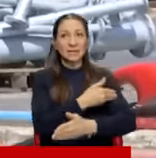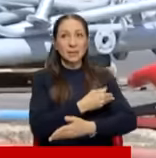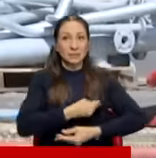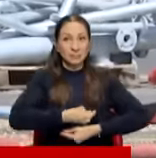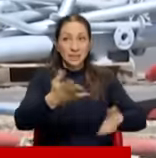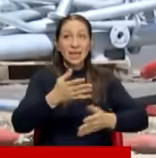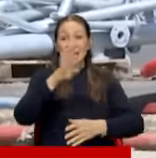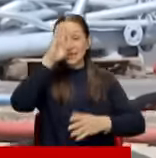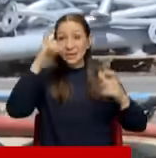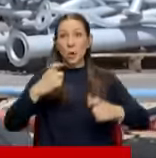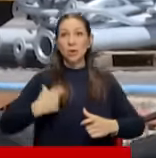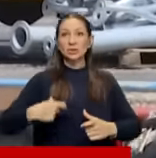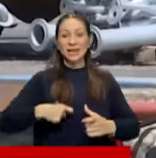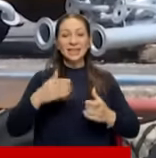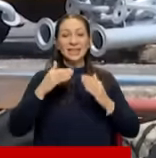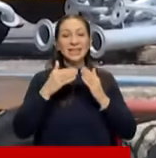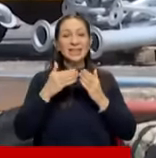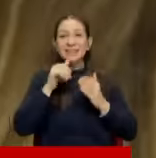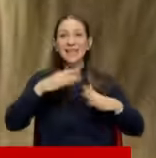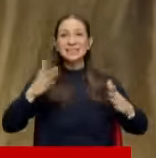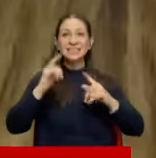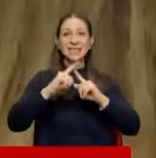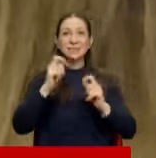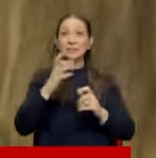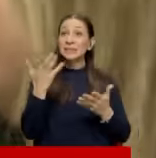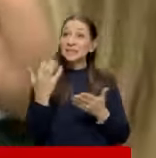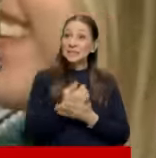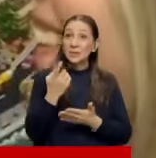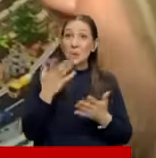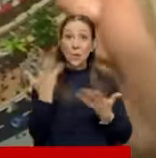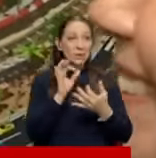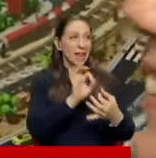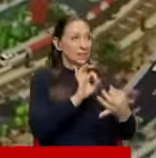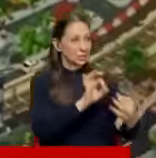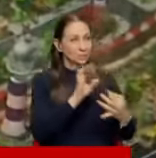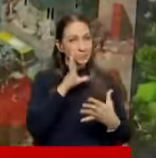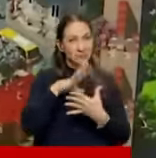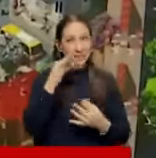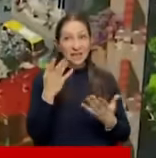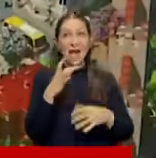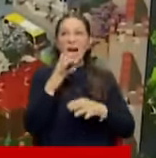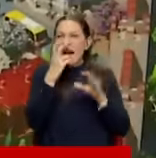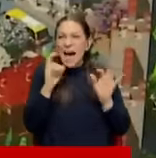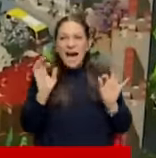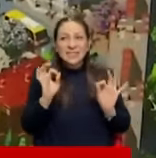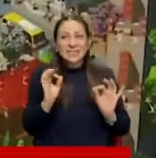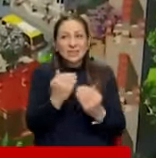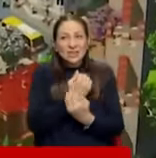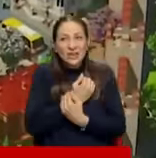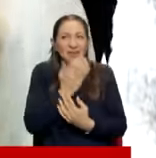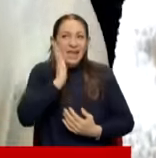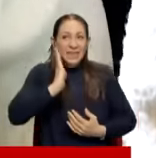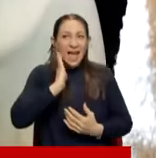soktu İstanbul'a özgü Deniz taksileri tasarladı nasıl kazandınız bol temas ettik insanları hassas şefkatli